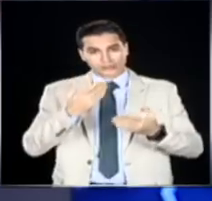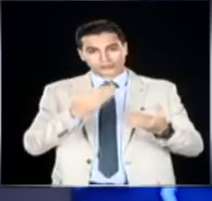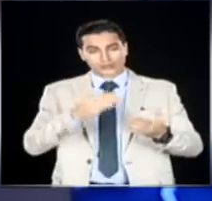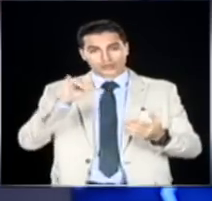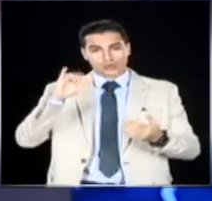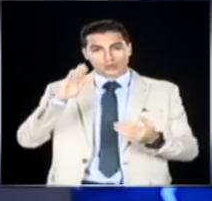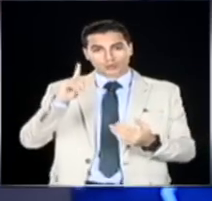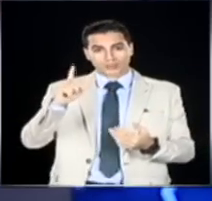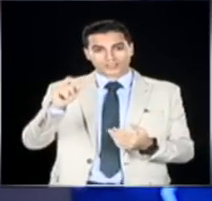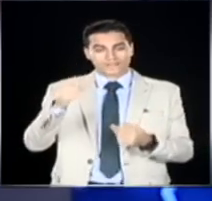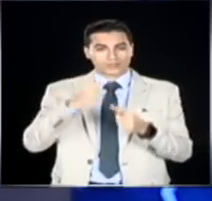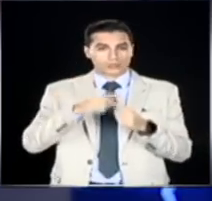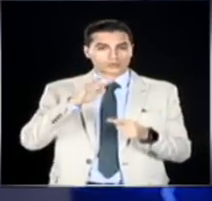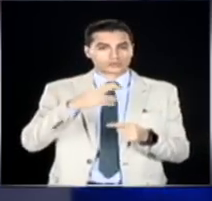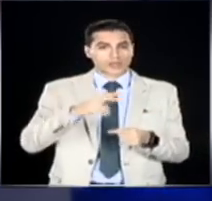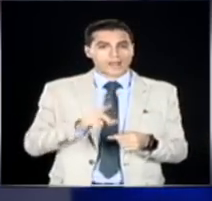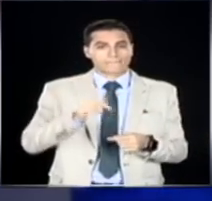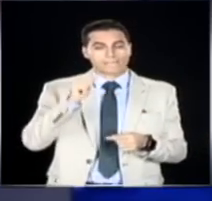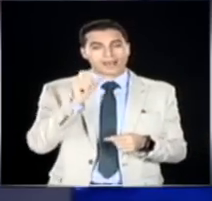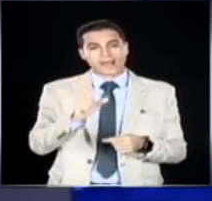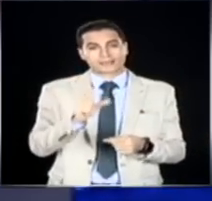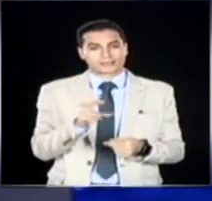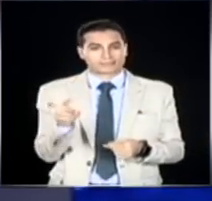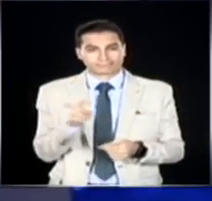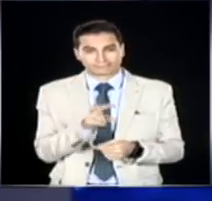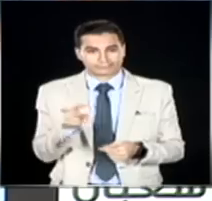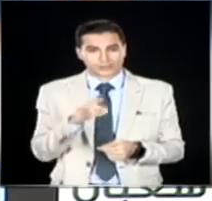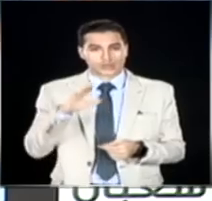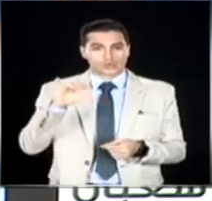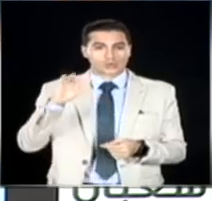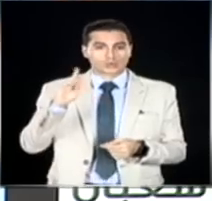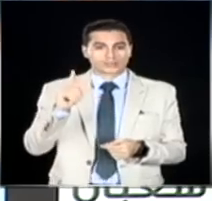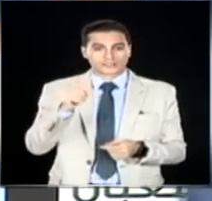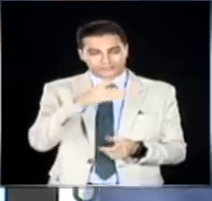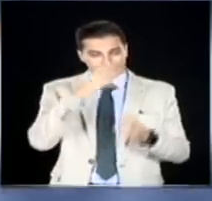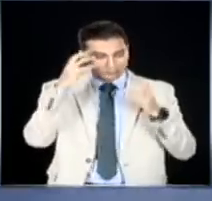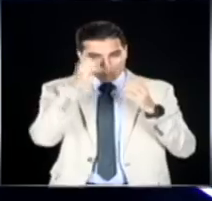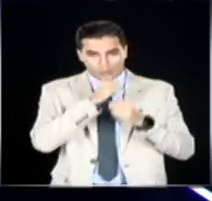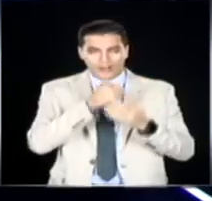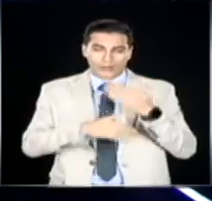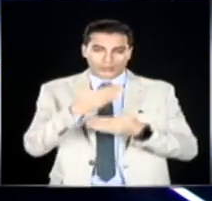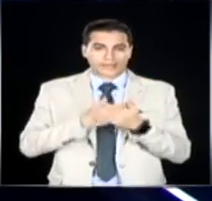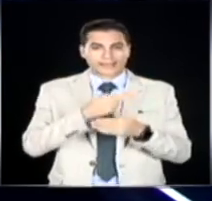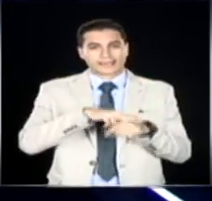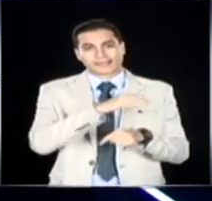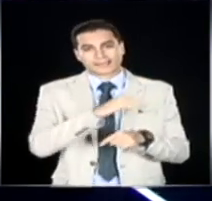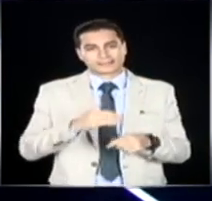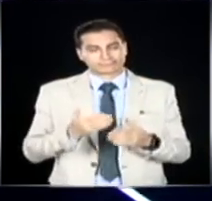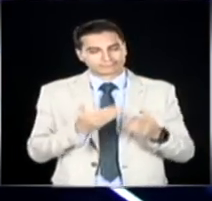يوسف وشعبان شعبان ويوسف يوسف هتروح تسمع اغنيه وترجع لنا ثاني